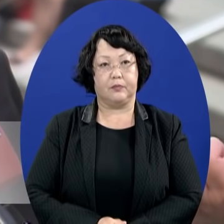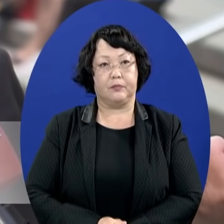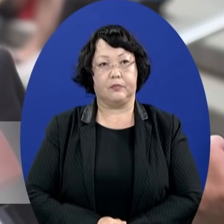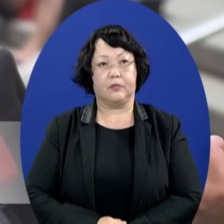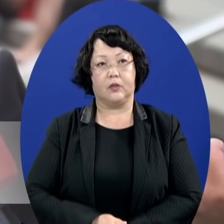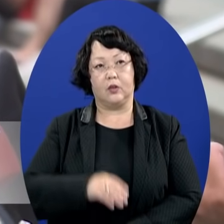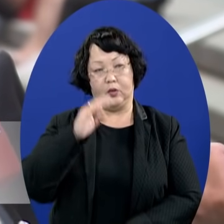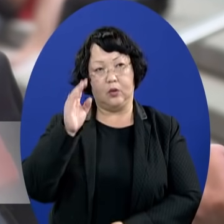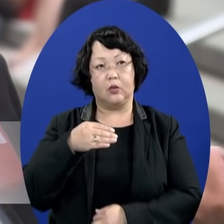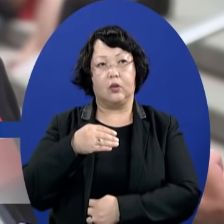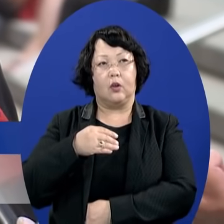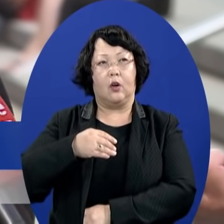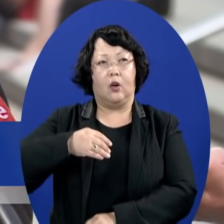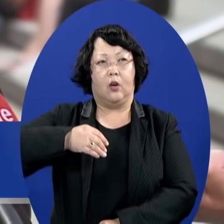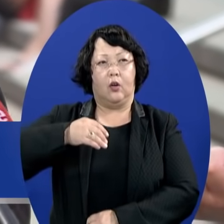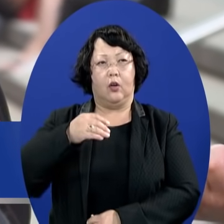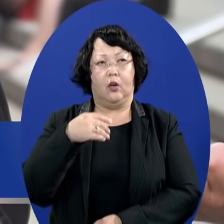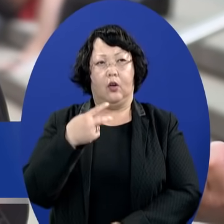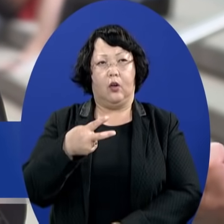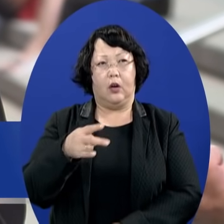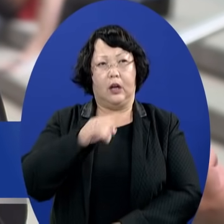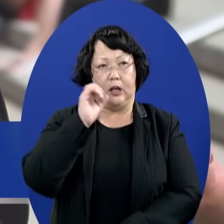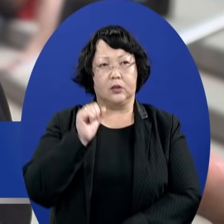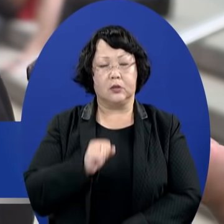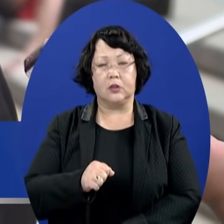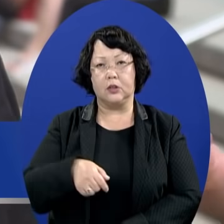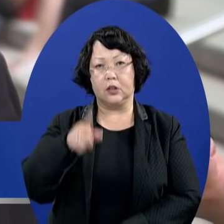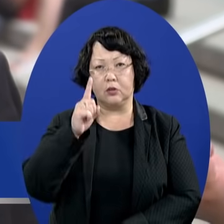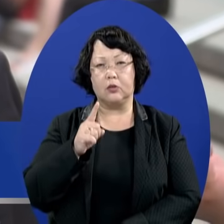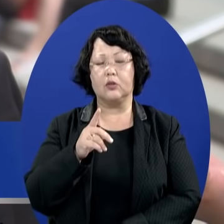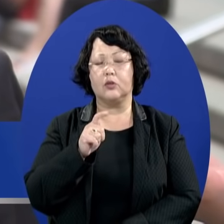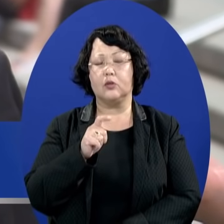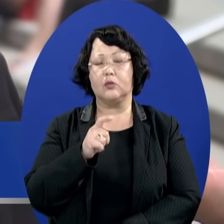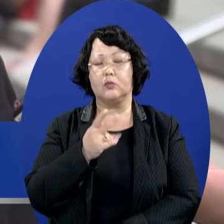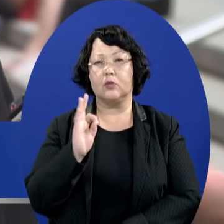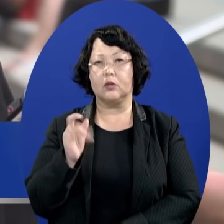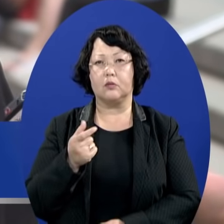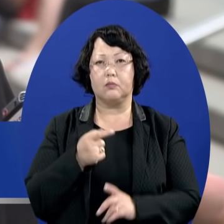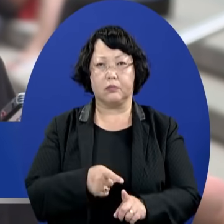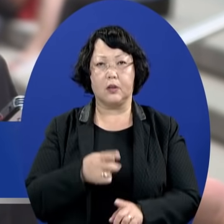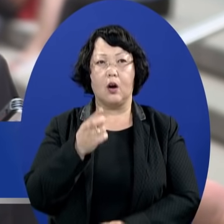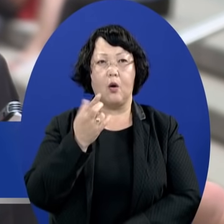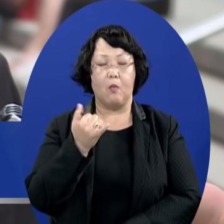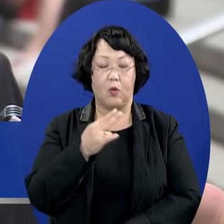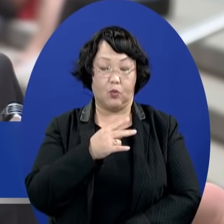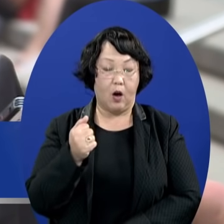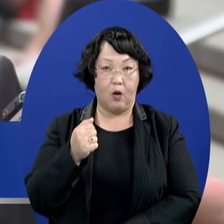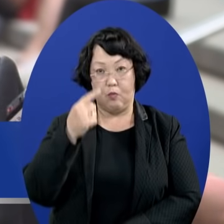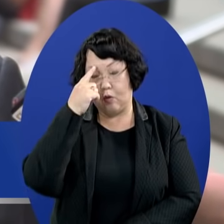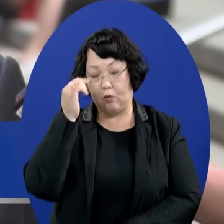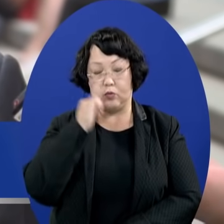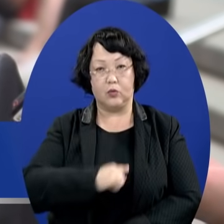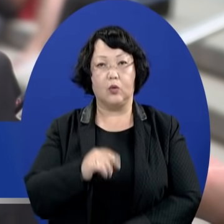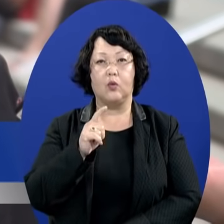хоёр асуудлыг болов тавьсан. Нэгдүгээрт хүмүүнлэгийн чиглэлээр бол буян тухай дээр манай Монгол улсад бол бас хүмүүнлэгийн дагуулах,